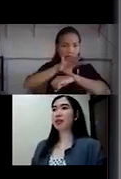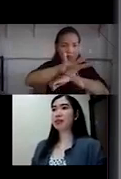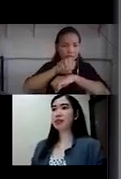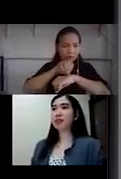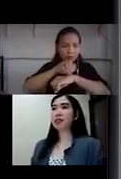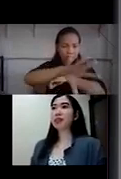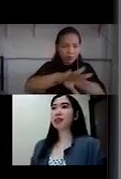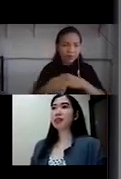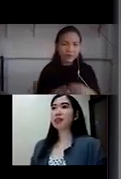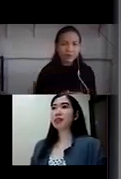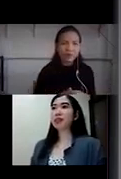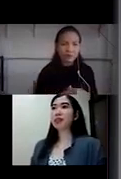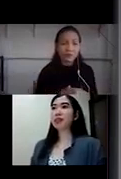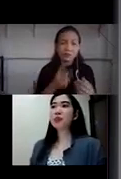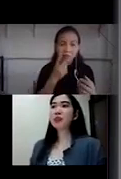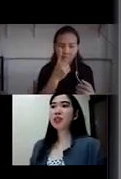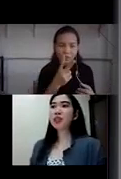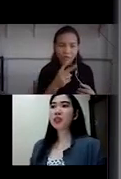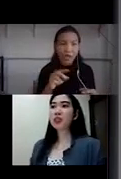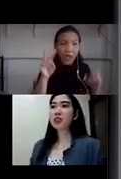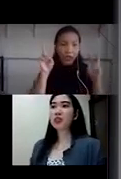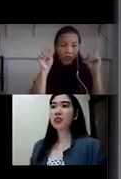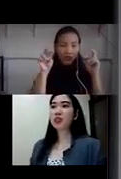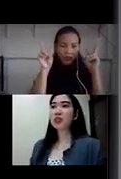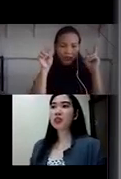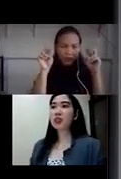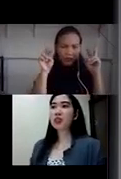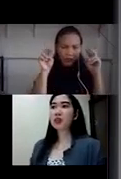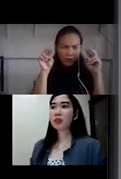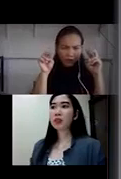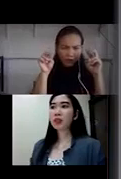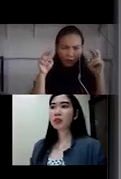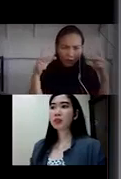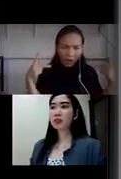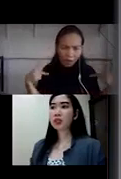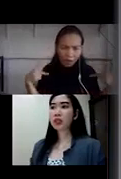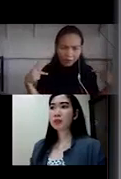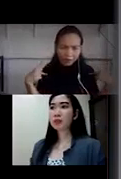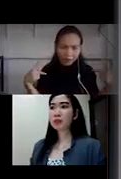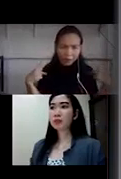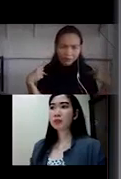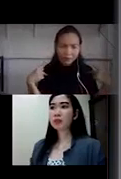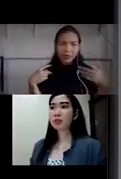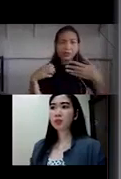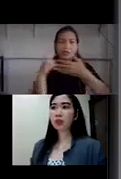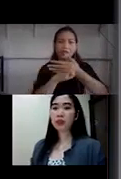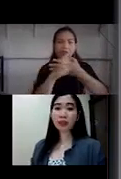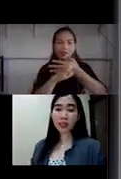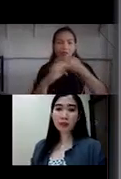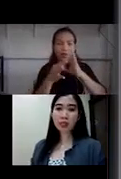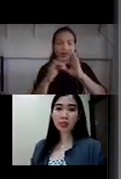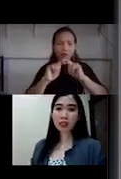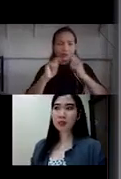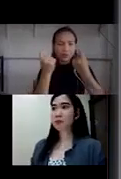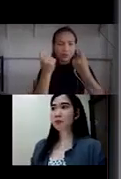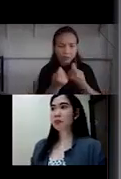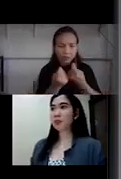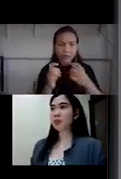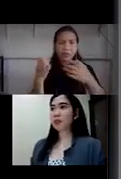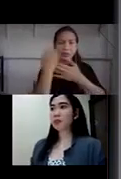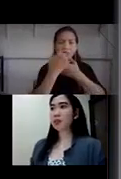Yan. Ang nakalagay po dito is yung email ng team, yung email name ng